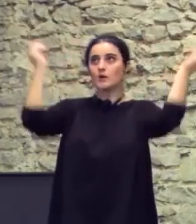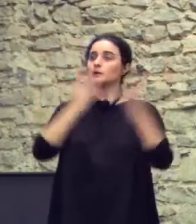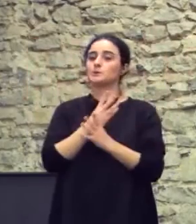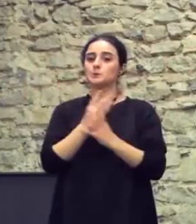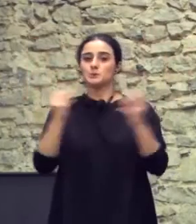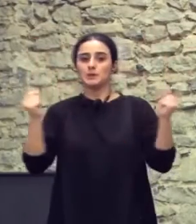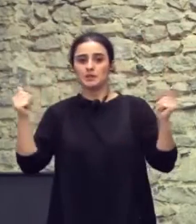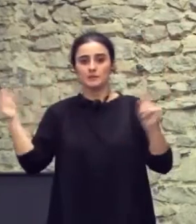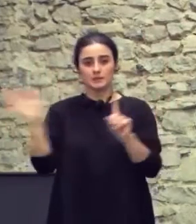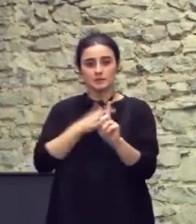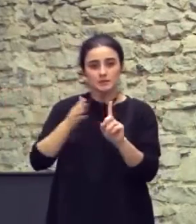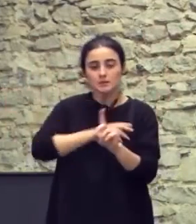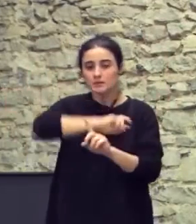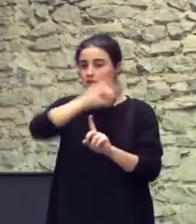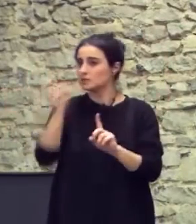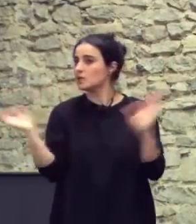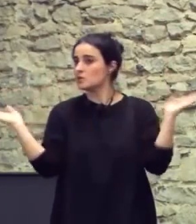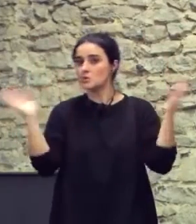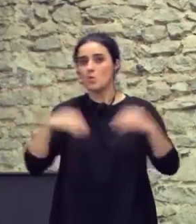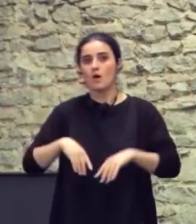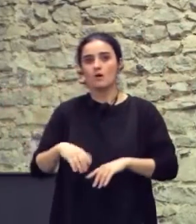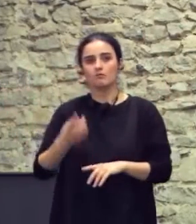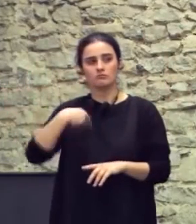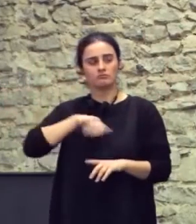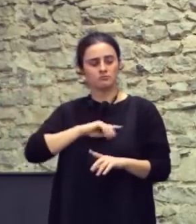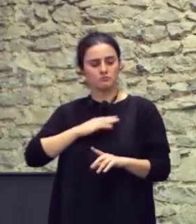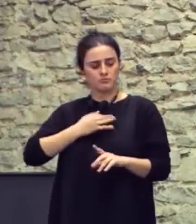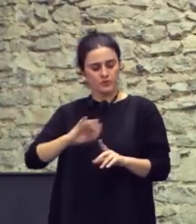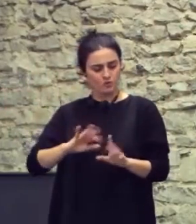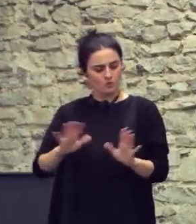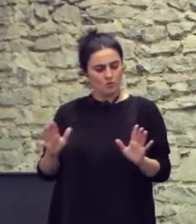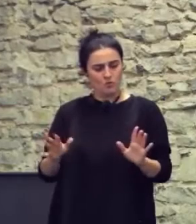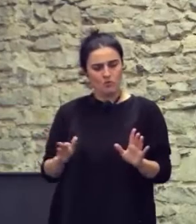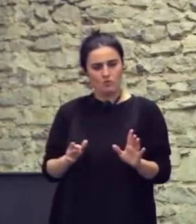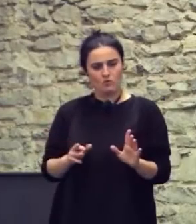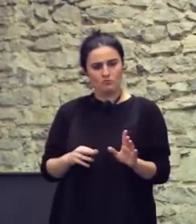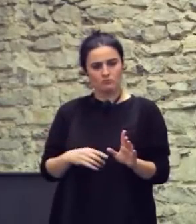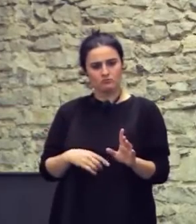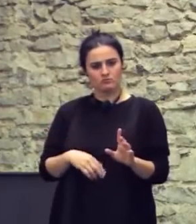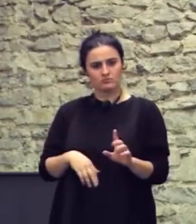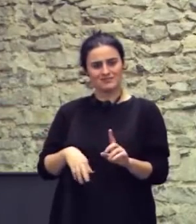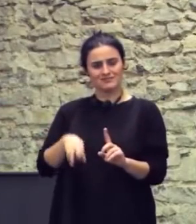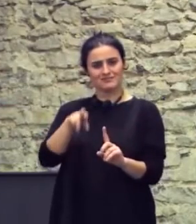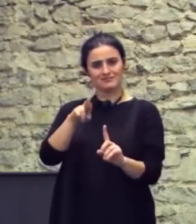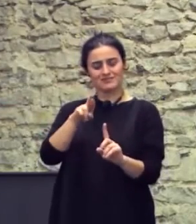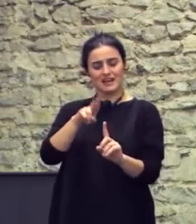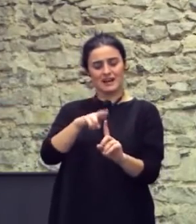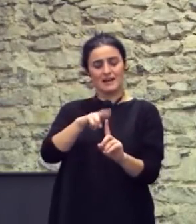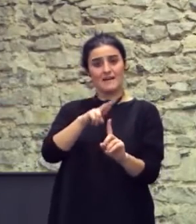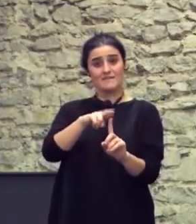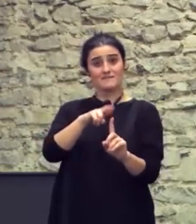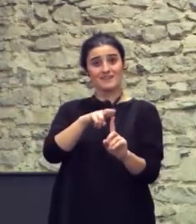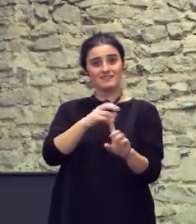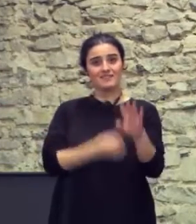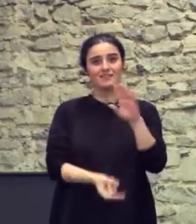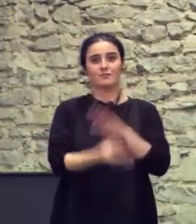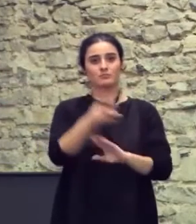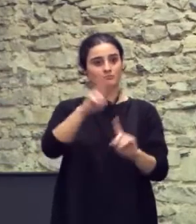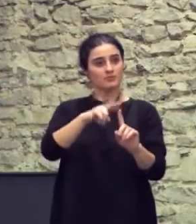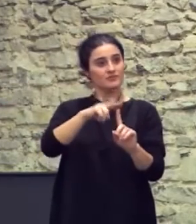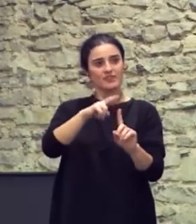indarkeriarik, eta askotan konfunditu dugula erreferente sorrera hori edo erreferenteak sortzearen ideia